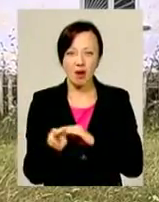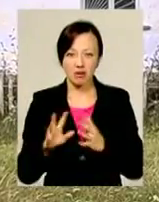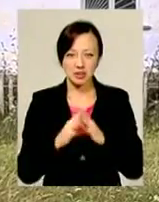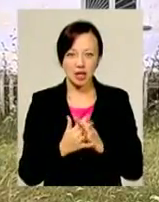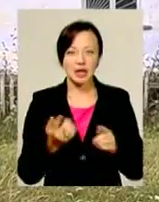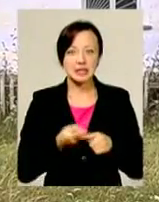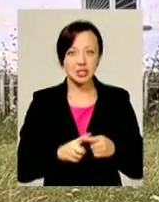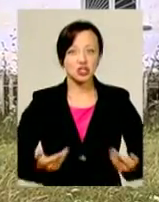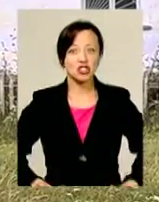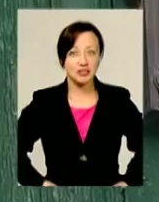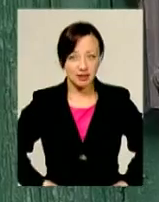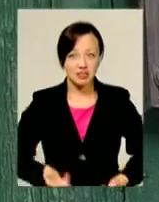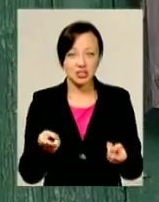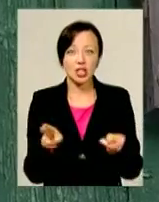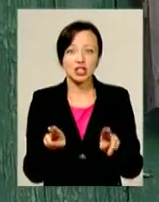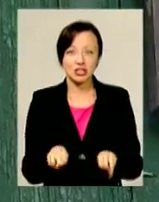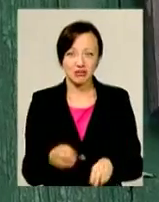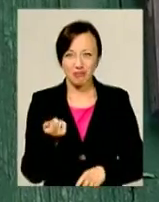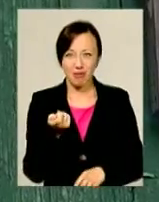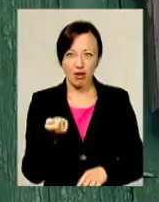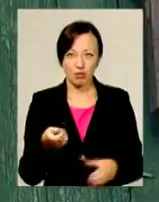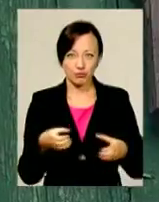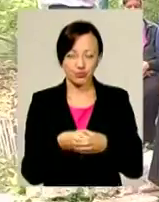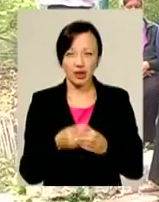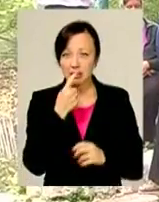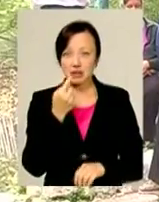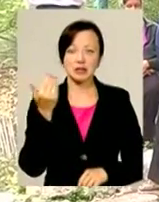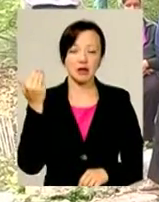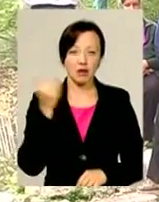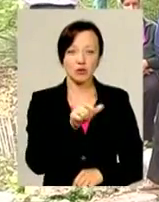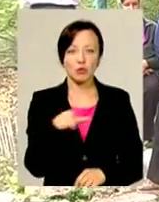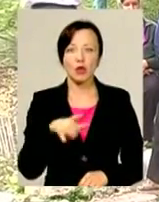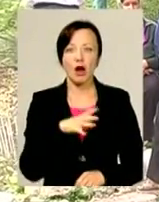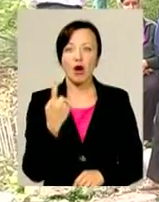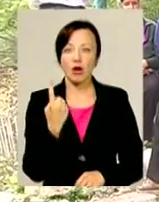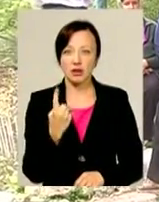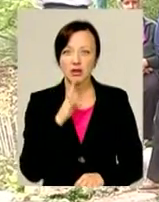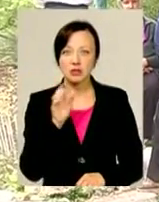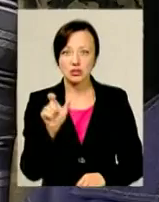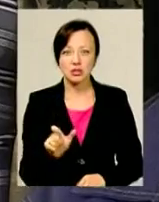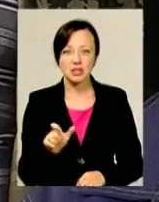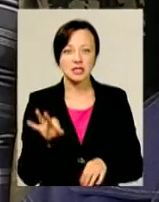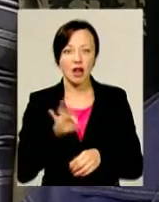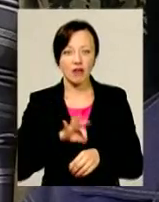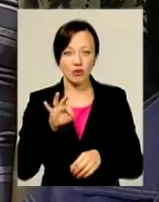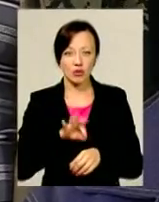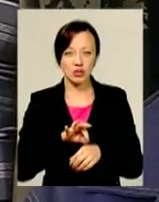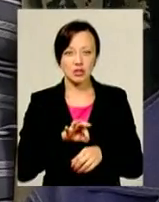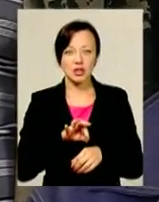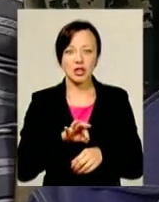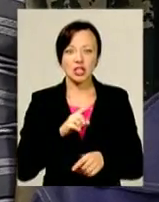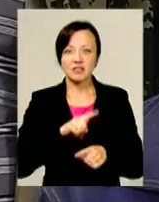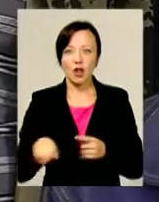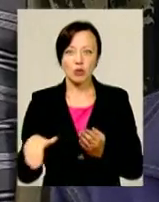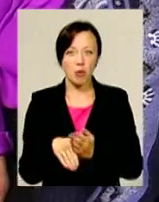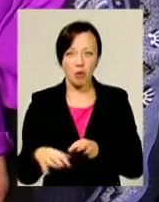жителі Нової Гути, яких залишилося в селі невелика купка. Не так давно, кажуть люди, була ще одна жителька. Але вона захворіла, швидка доїхати